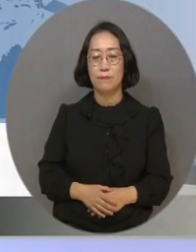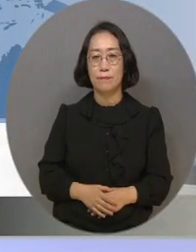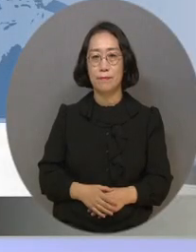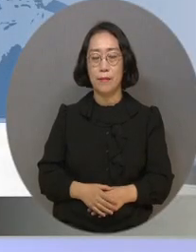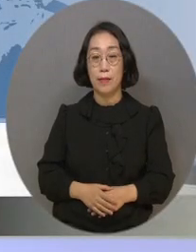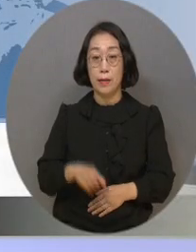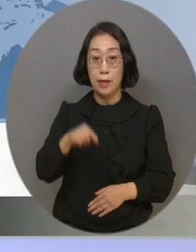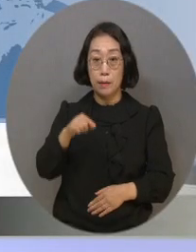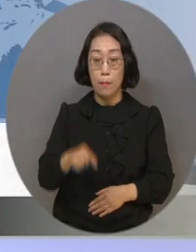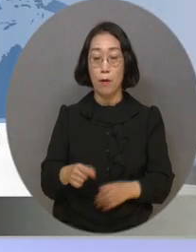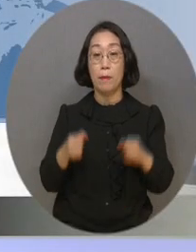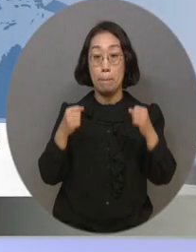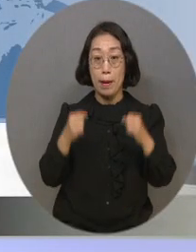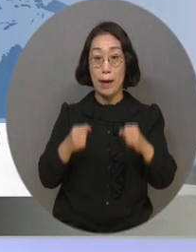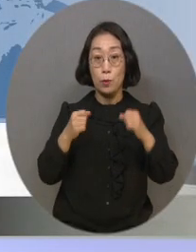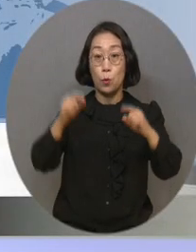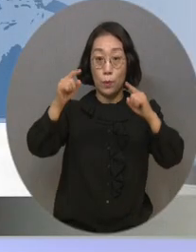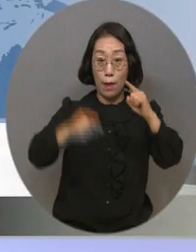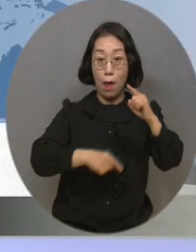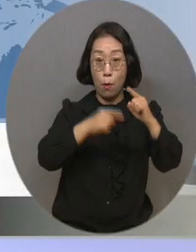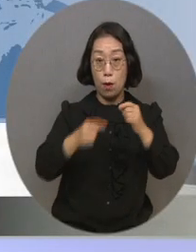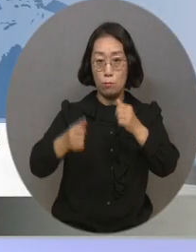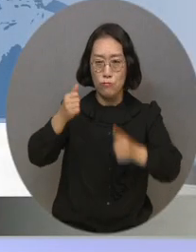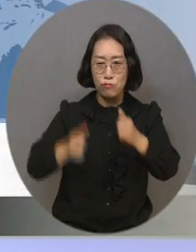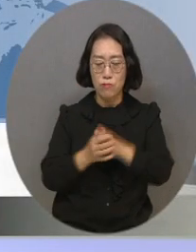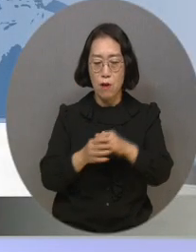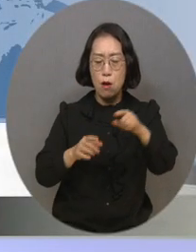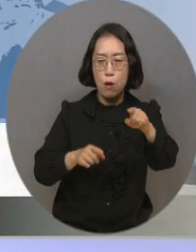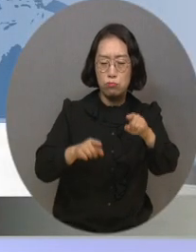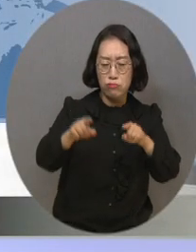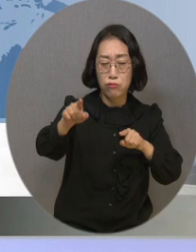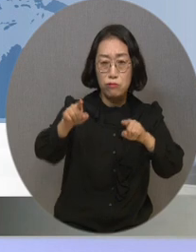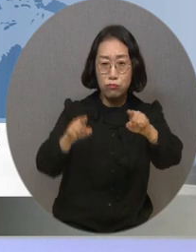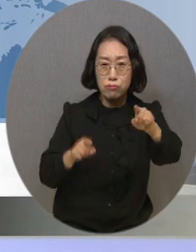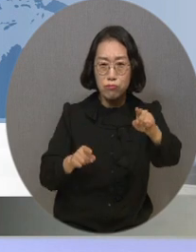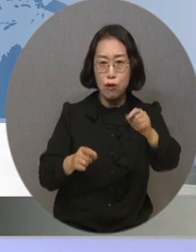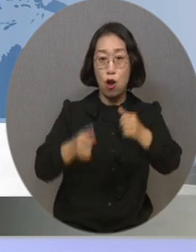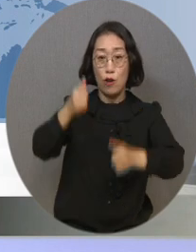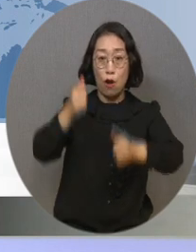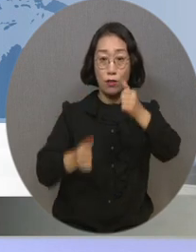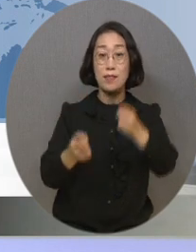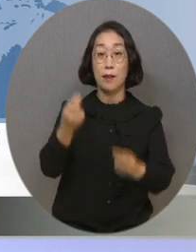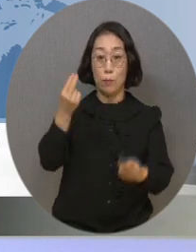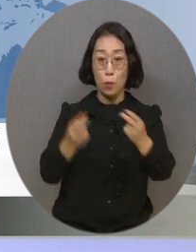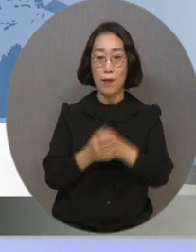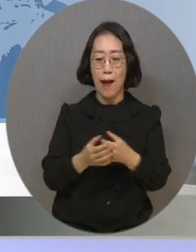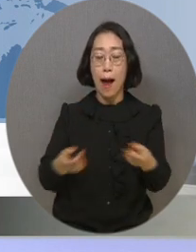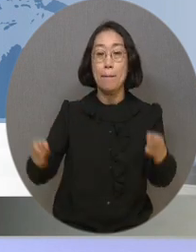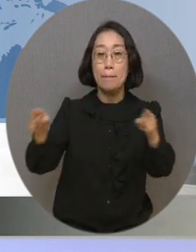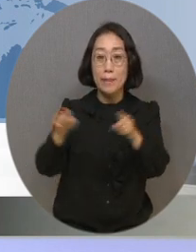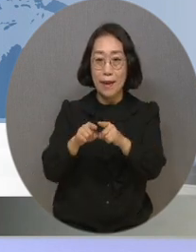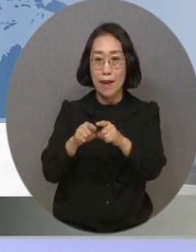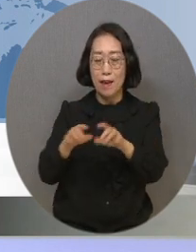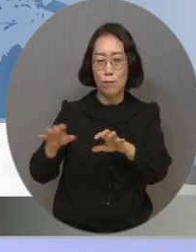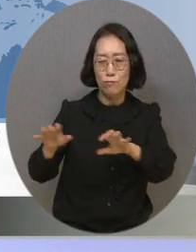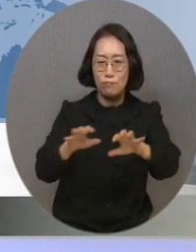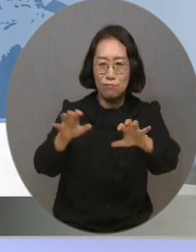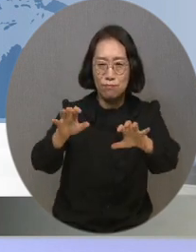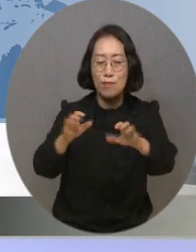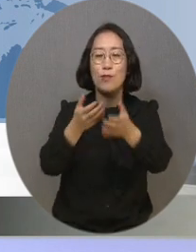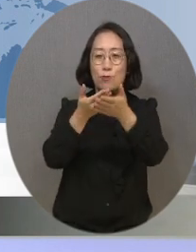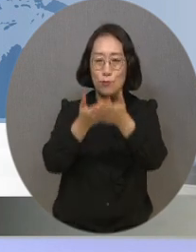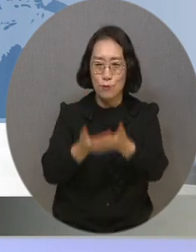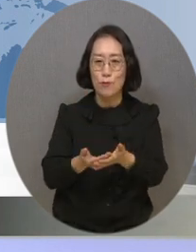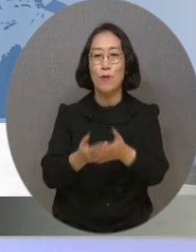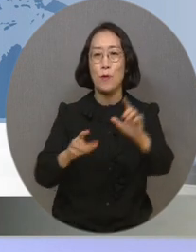이번 슈퍼블루 마라톤 대회는 이기고 지는 선수들 간의 경쟁보다는 함께 한다는 데 의미가 있는데요.